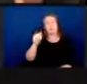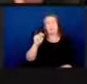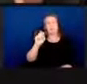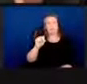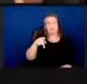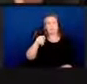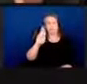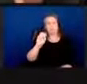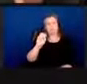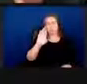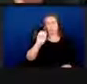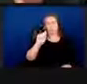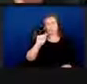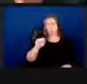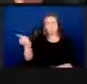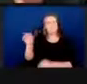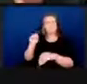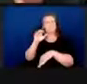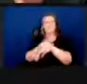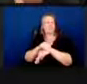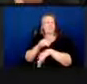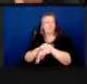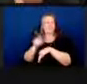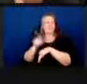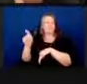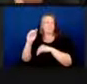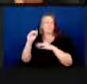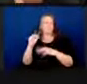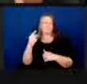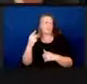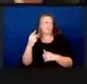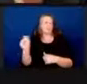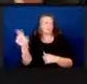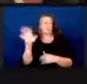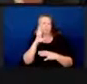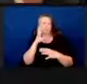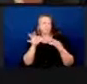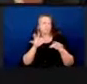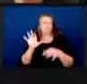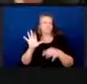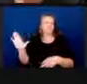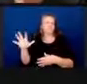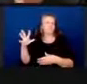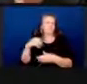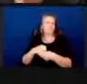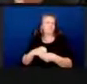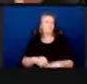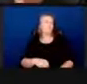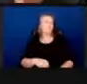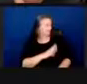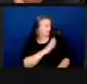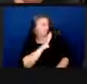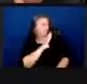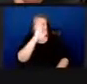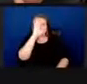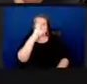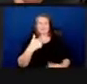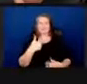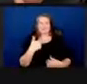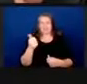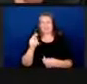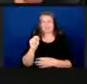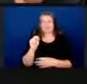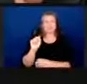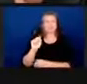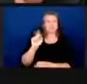الكلمة للسيد هانس بروبست وهو معلم للغة الإنجليزية. تفضل سيدي. هانس بروبست. I have been a